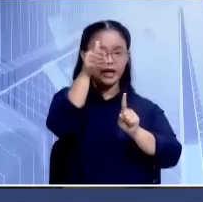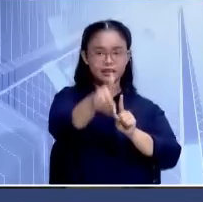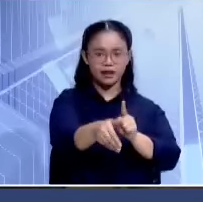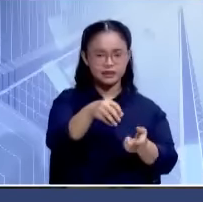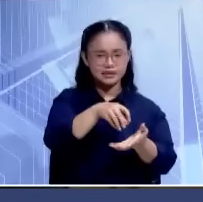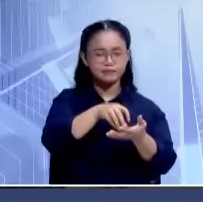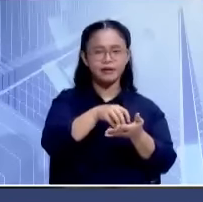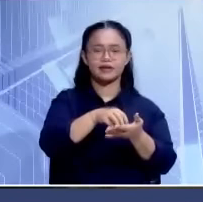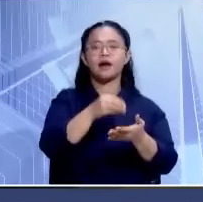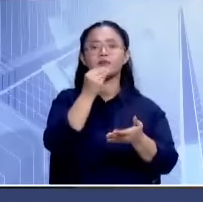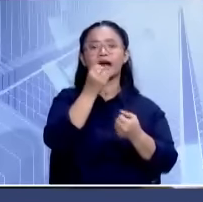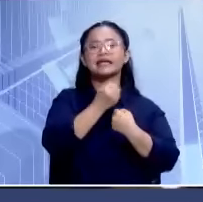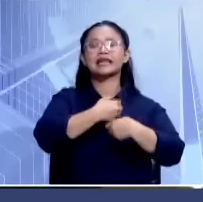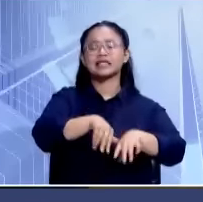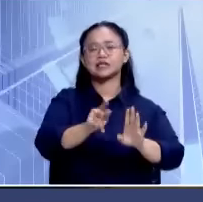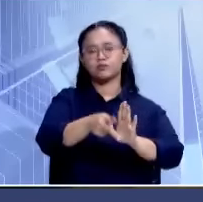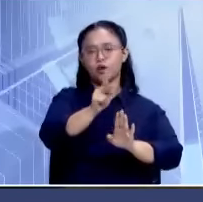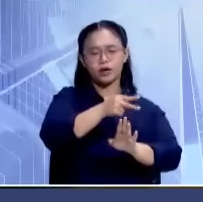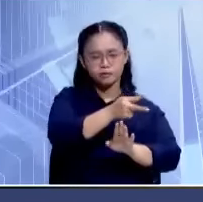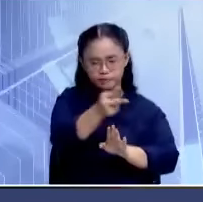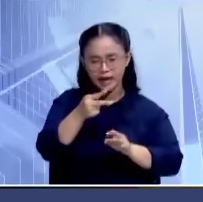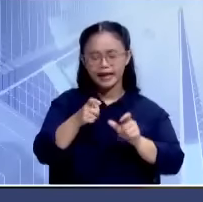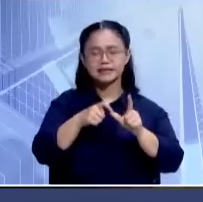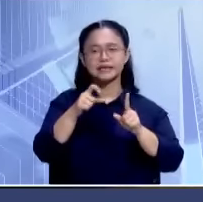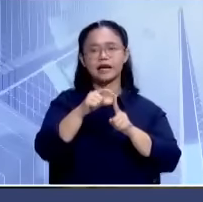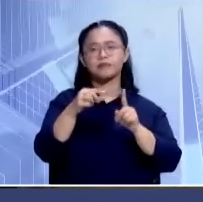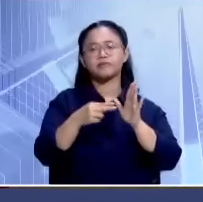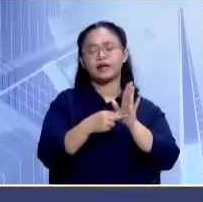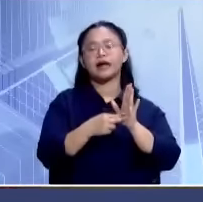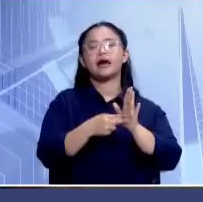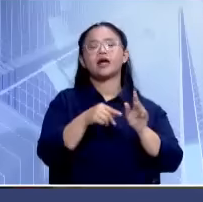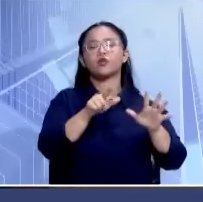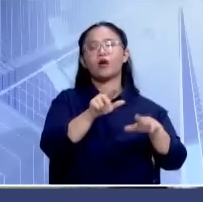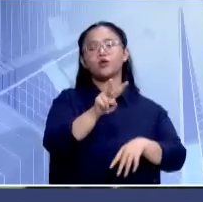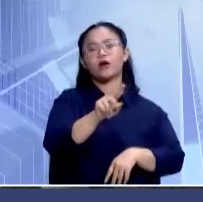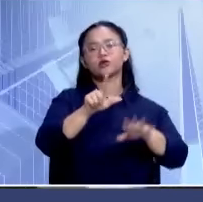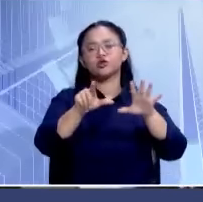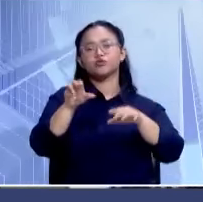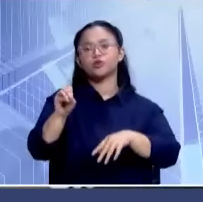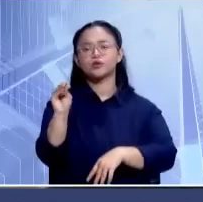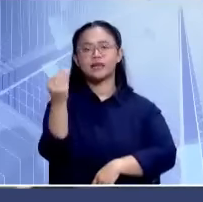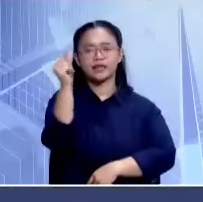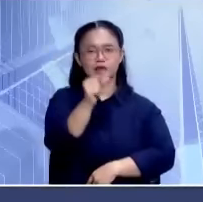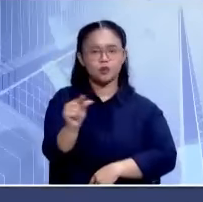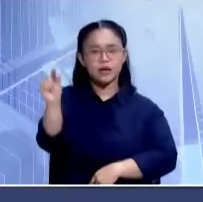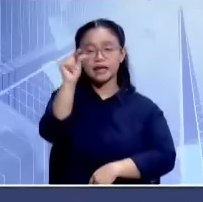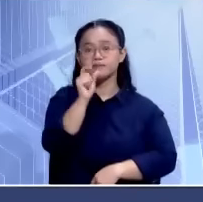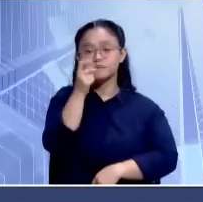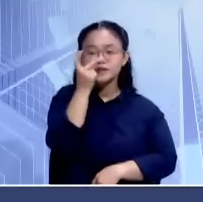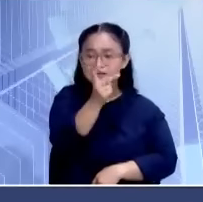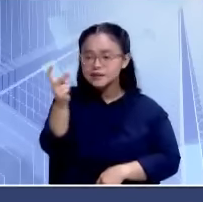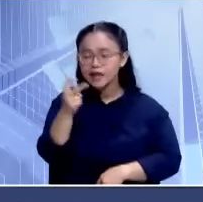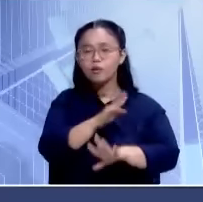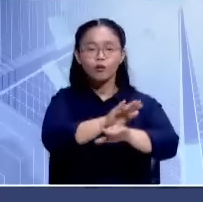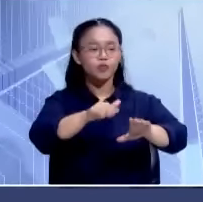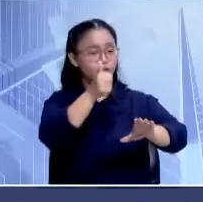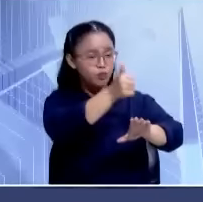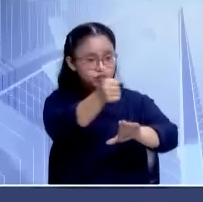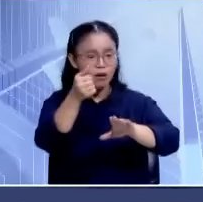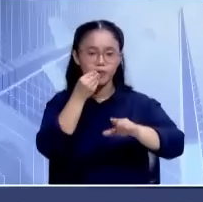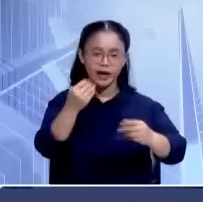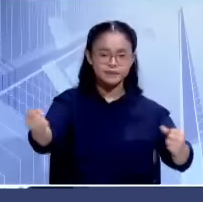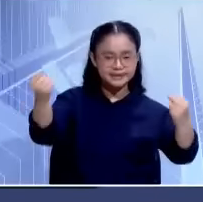pelaksanaan program makan bergizi gratis di SMP Negeri 270 Jakarta Utara. Gibran memastikan peserta didik mendapatkan